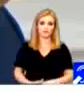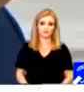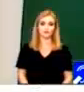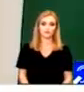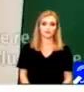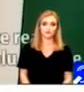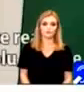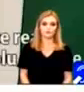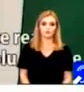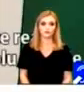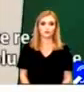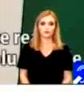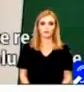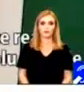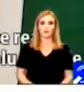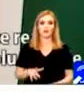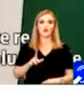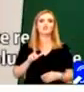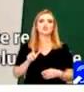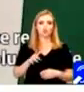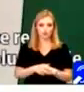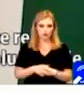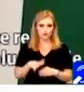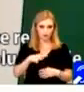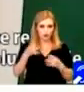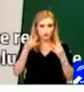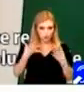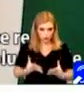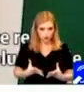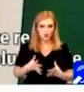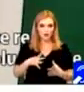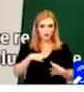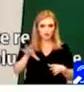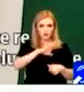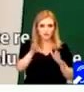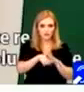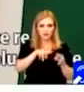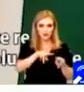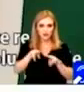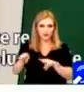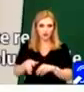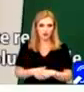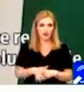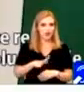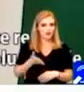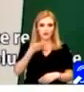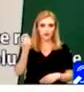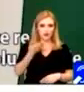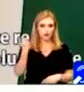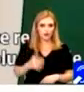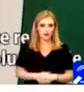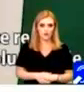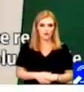dictatorială. Осуществлять какую-то диктатуру в Беларуси, ну это просто нереально. И те,